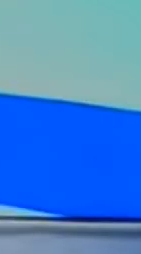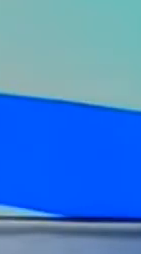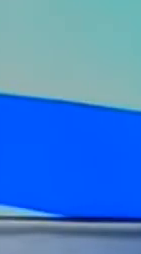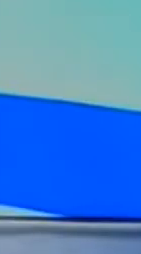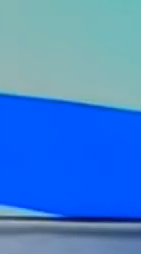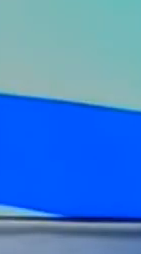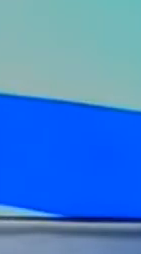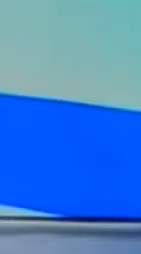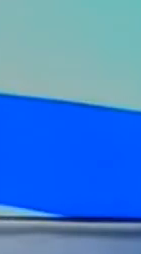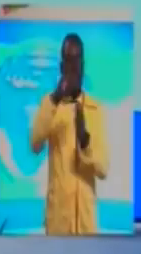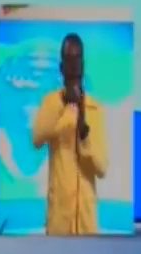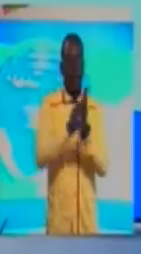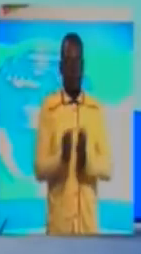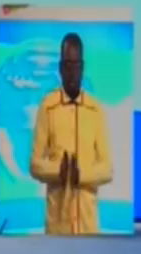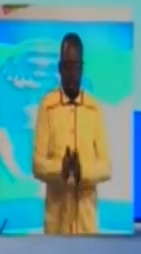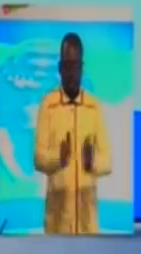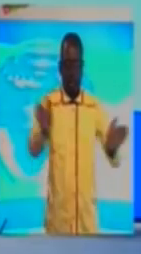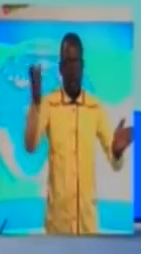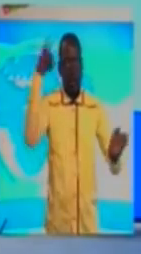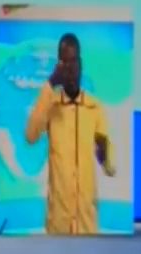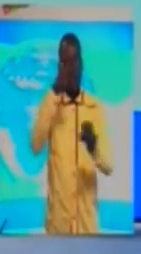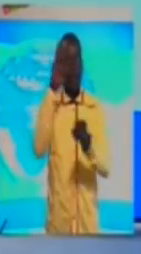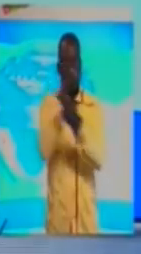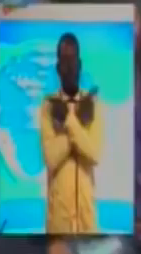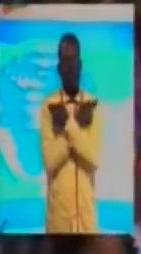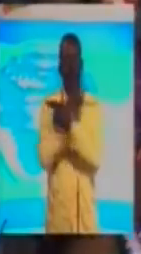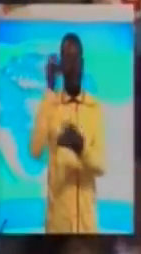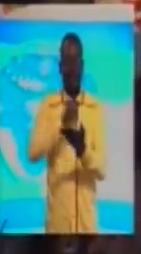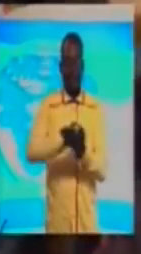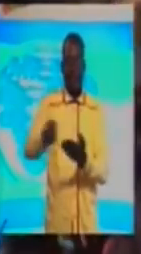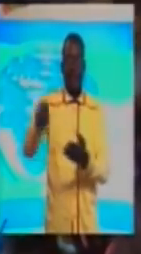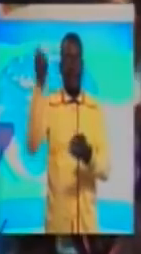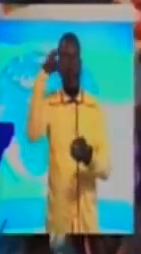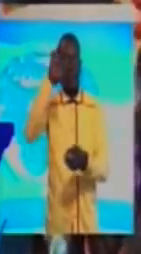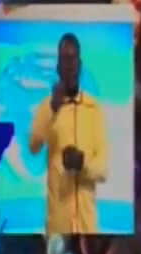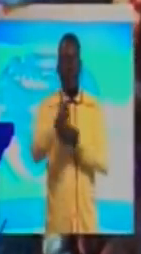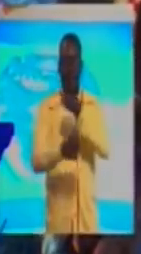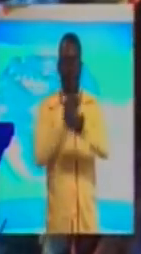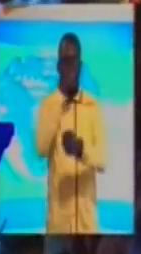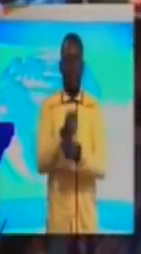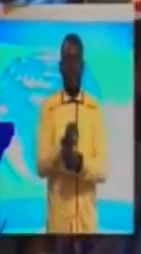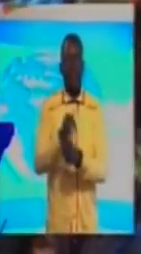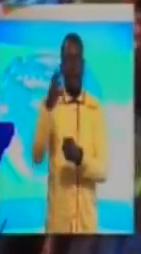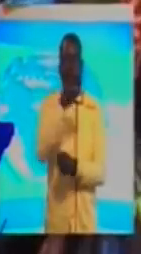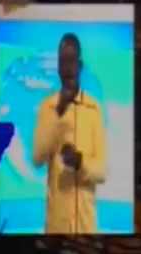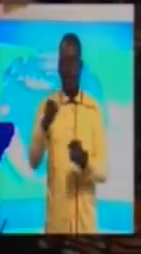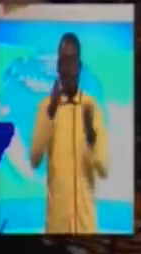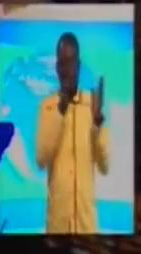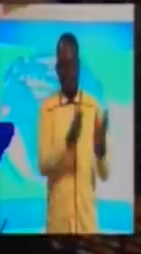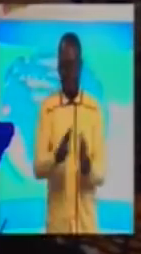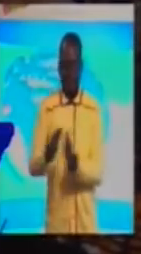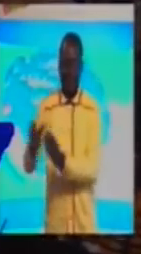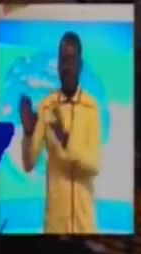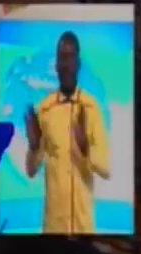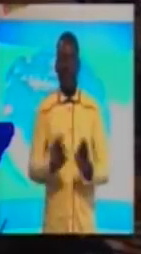c'est la mobilisation générale pour le réveillon de la Saint-Sylvestre et le Nouvel An. Les Burkinabés sont toujours dans les préparatifs de la